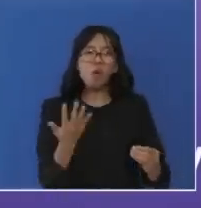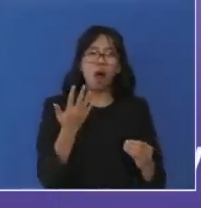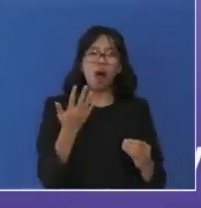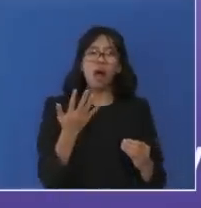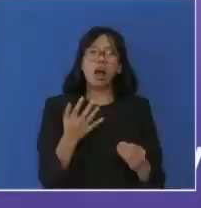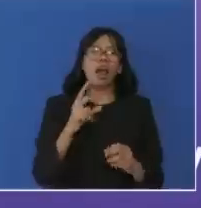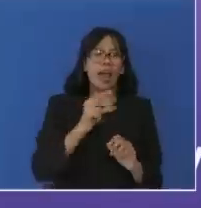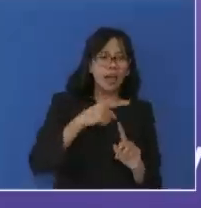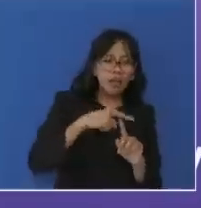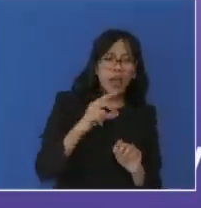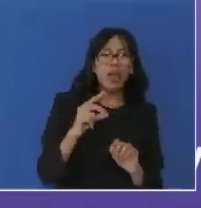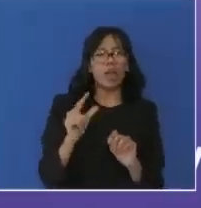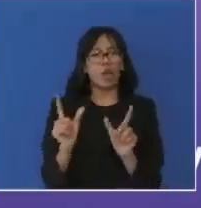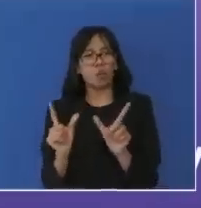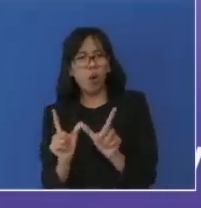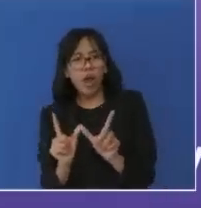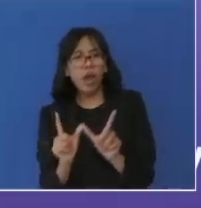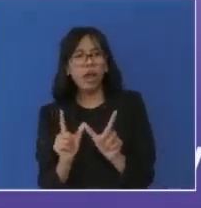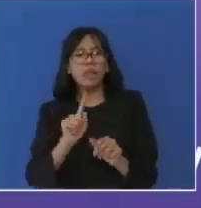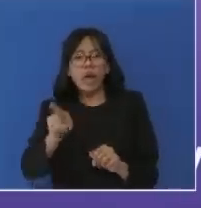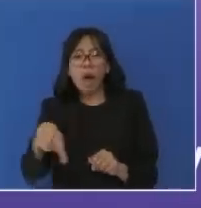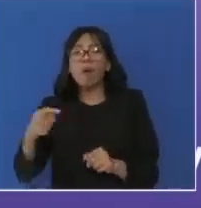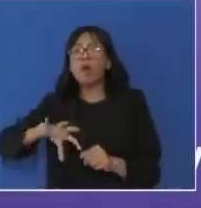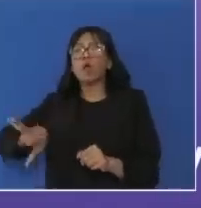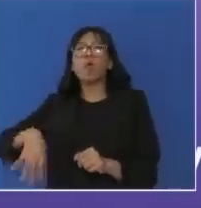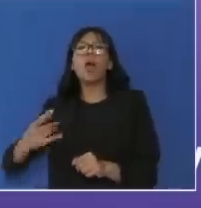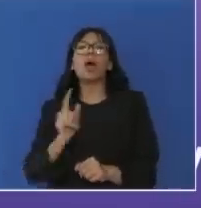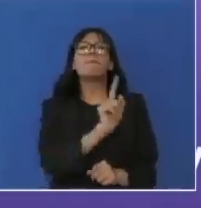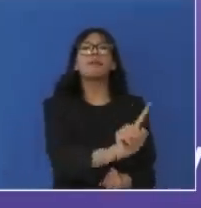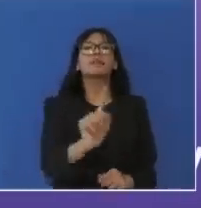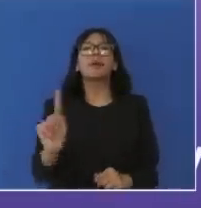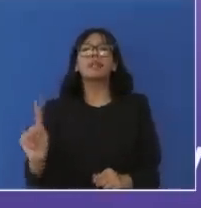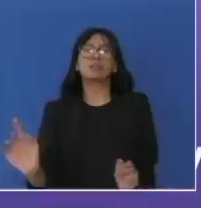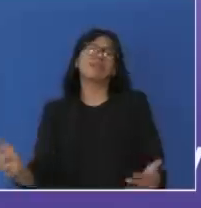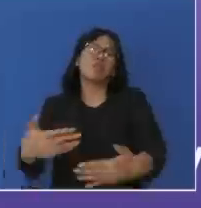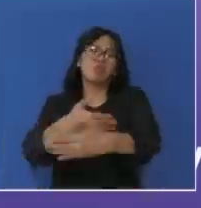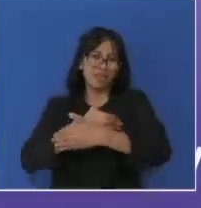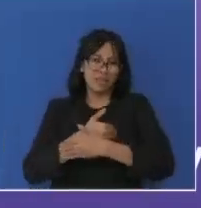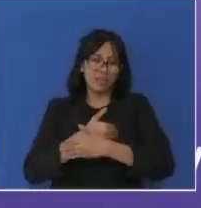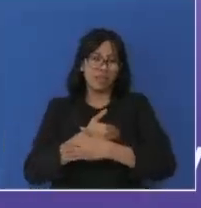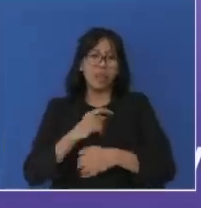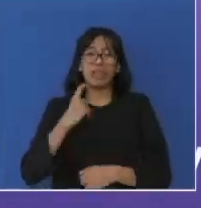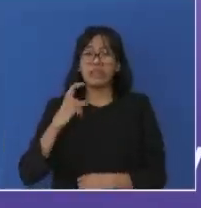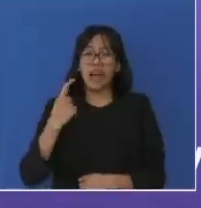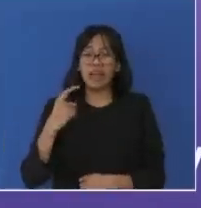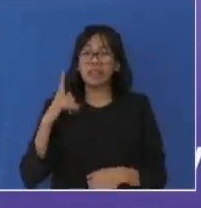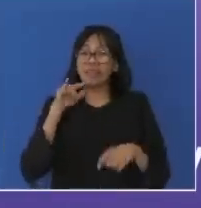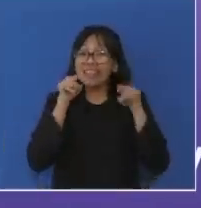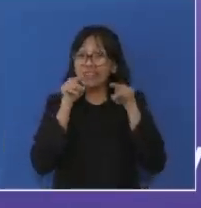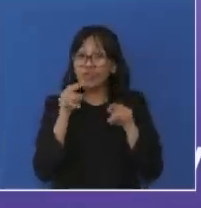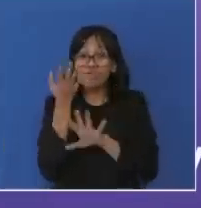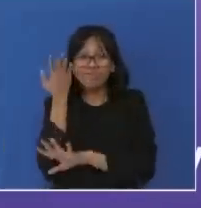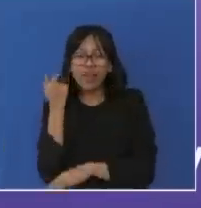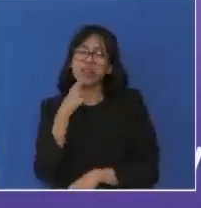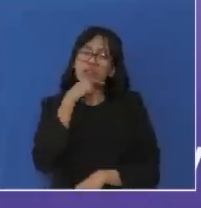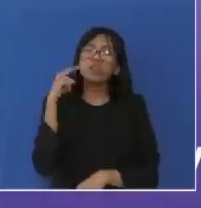sampai ke rt-rw bahkan sampai di keluarga masing-masing dengan cara seperti ini Insyaallah kita